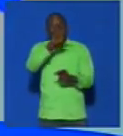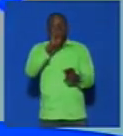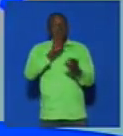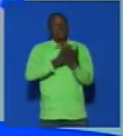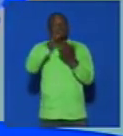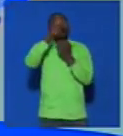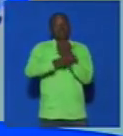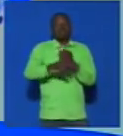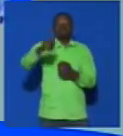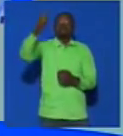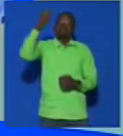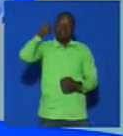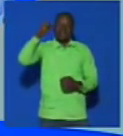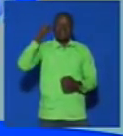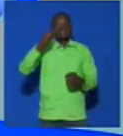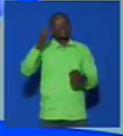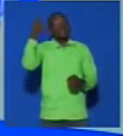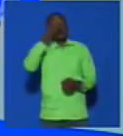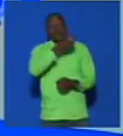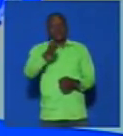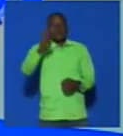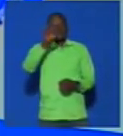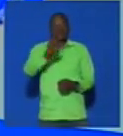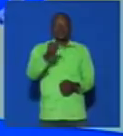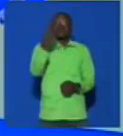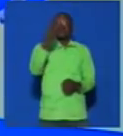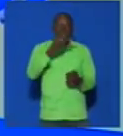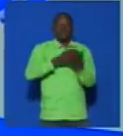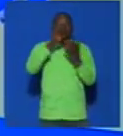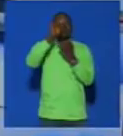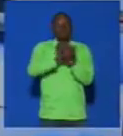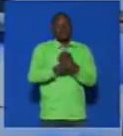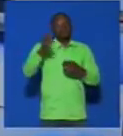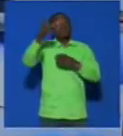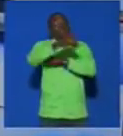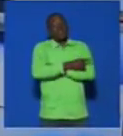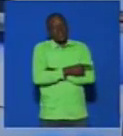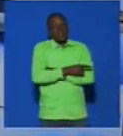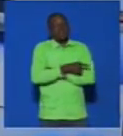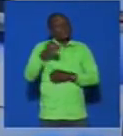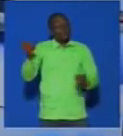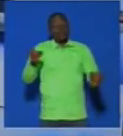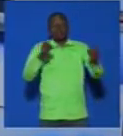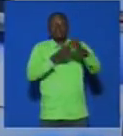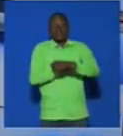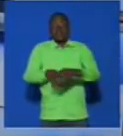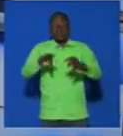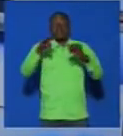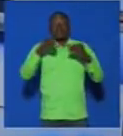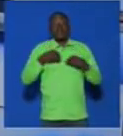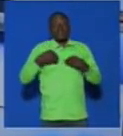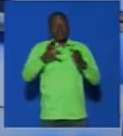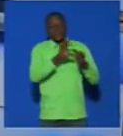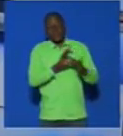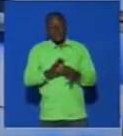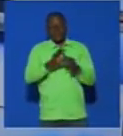refusée par le conseil européen qui accepte que le 22 mai soit la date butoir à condition que la chambre des communes à 7 la crotte de bique site conclu